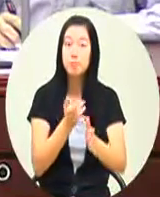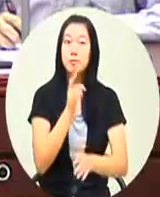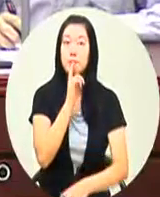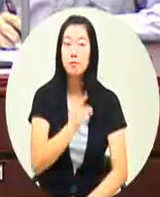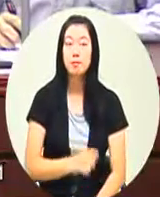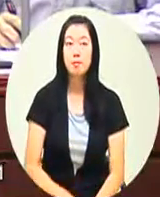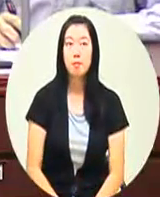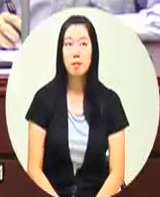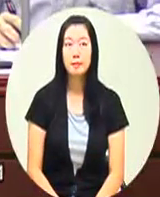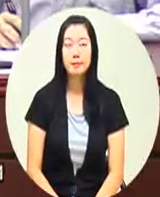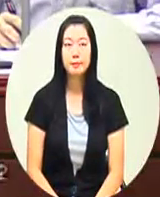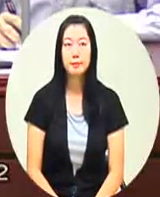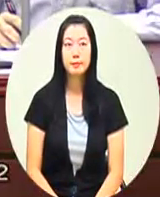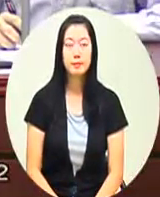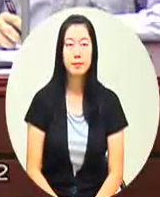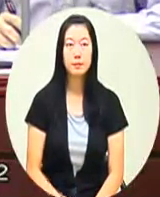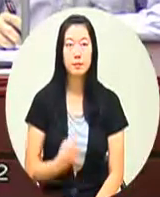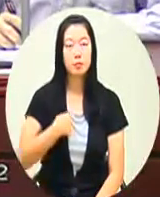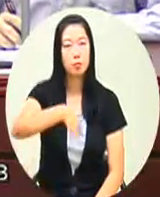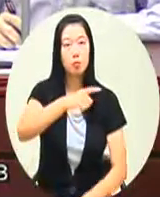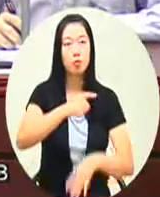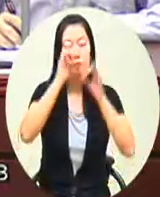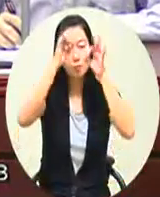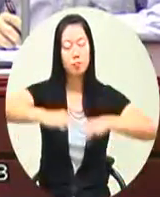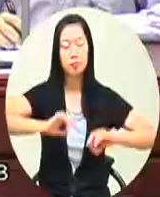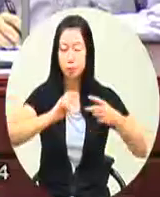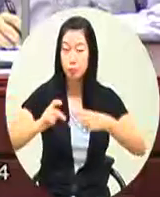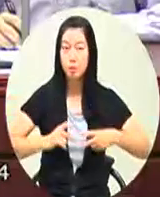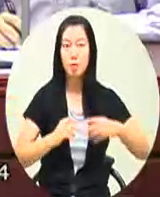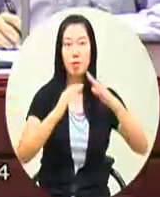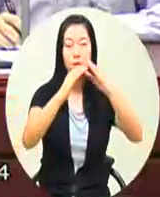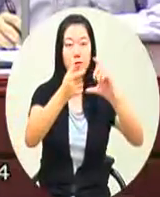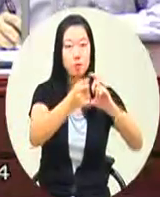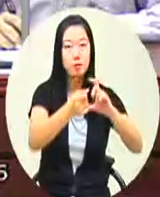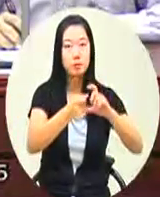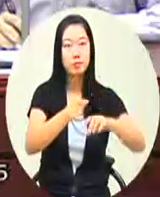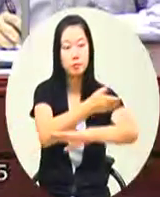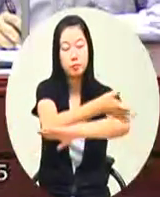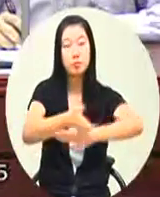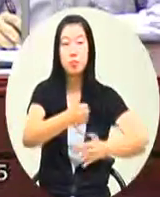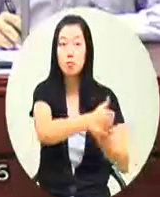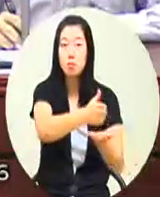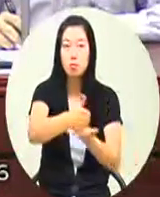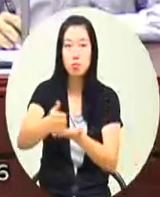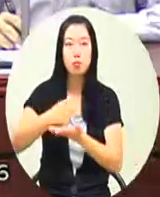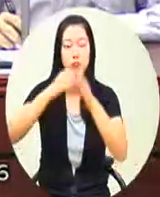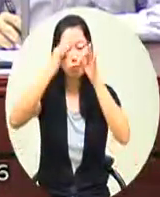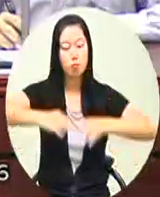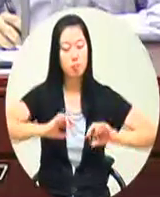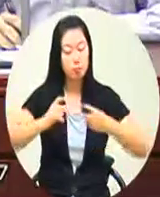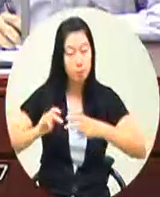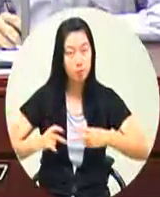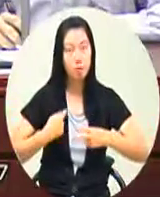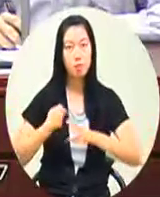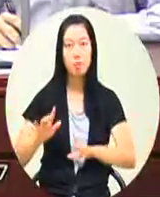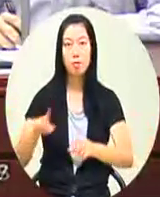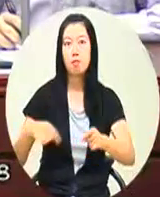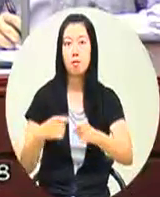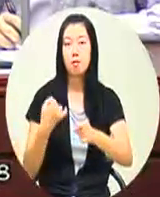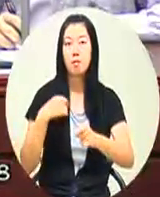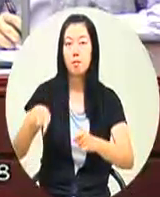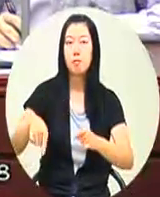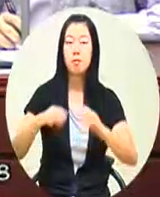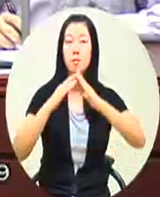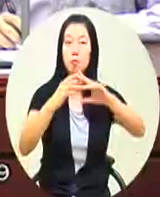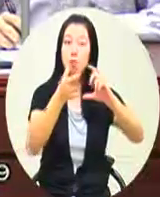说，我们要去检讨一些市区的那个排水，我们在今年已经有把市区里